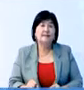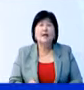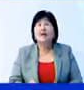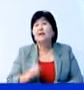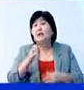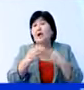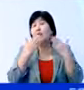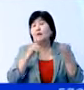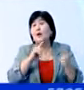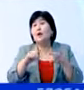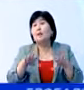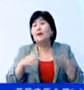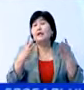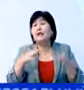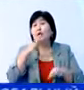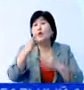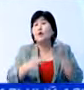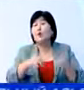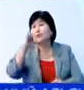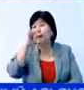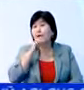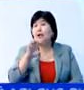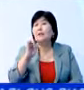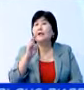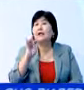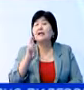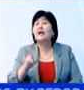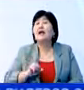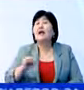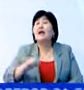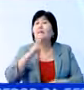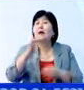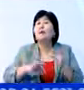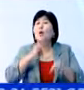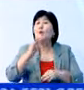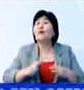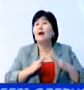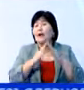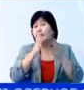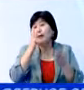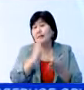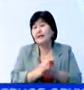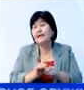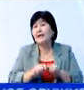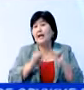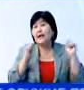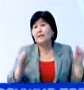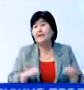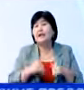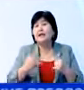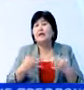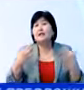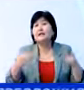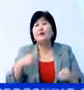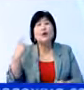На международном форуме «Дни космоса» в Казахстане Байконур – колыбель мировой космонавтики состоялась презентация создания